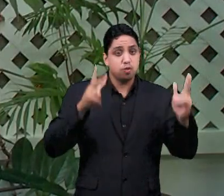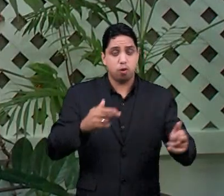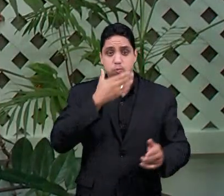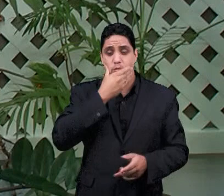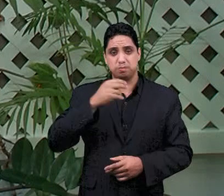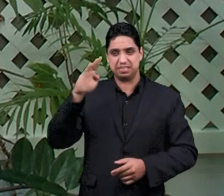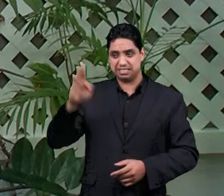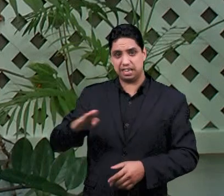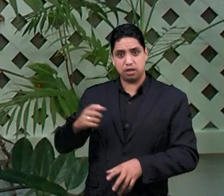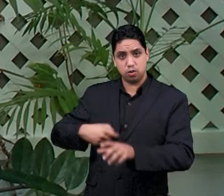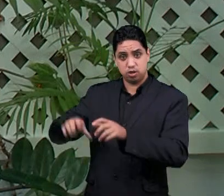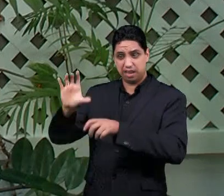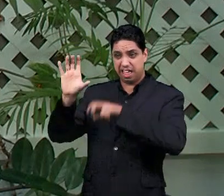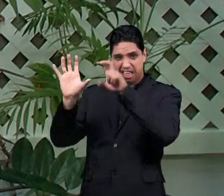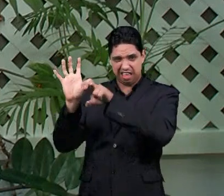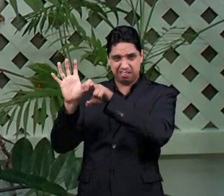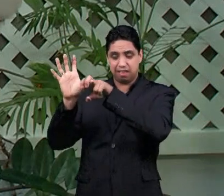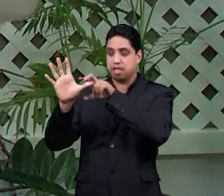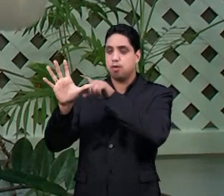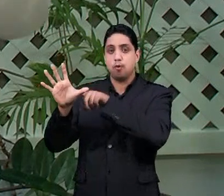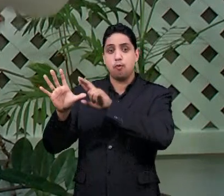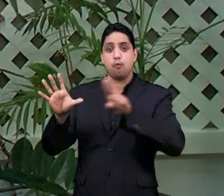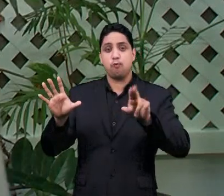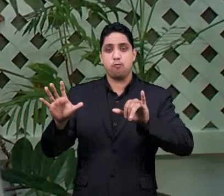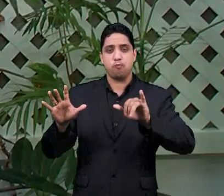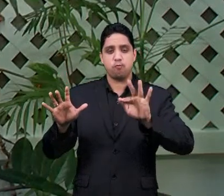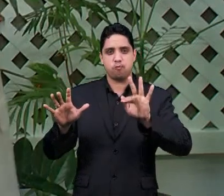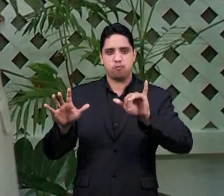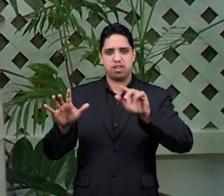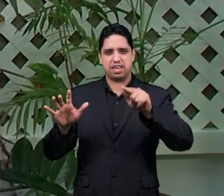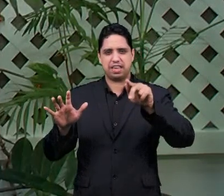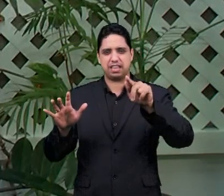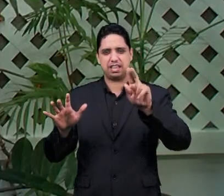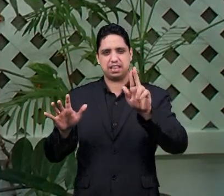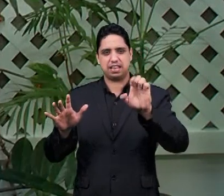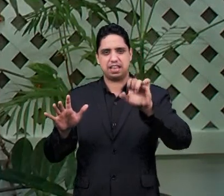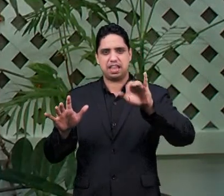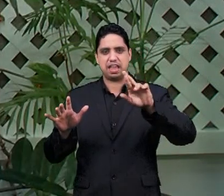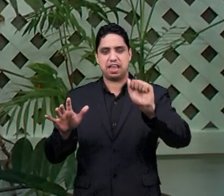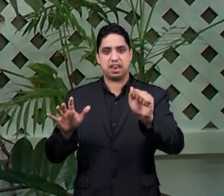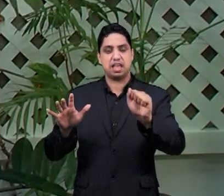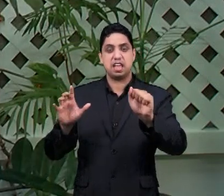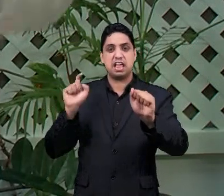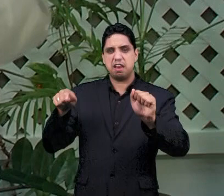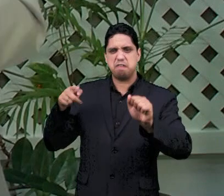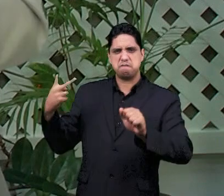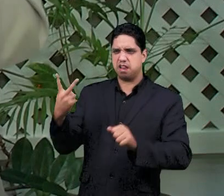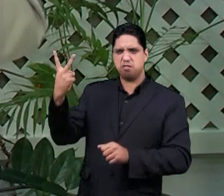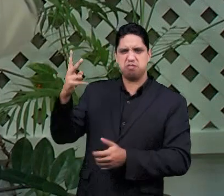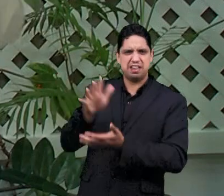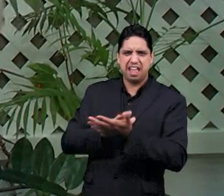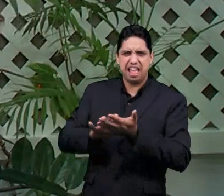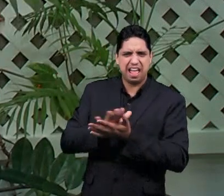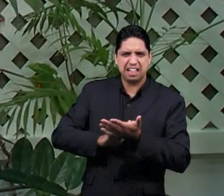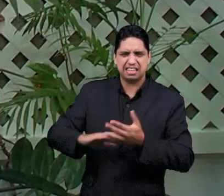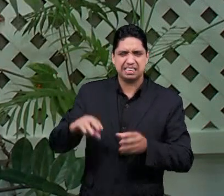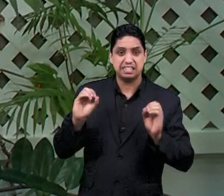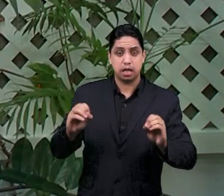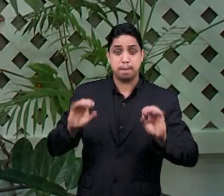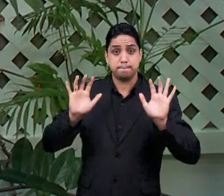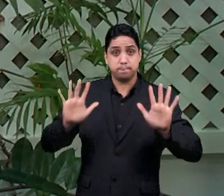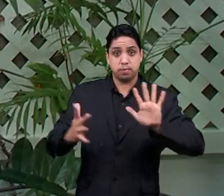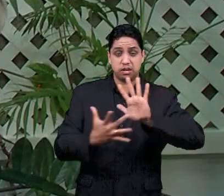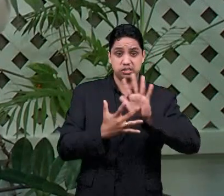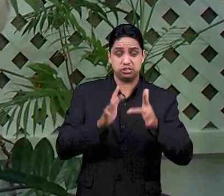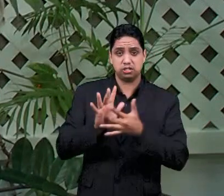mis dans l'olivier normal. Donc, quand il est monté dans ce figuier, dans ce sycomore, il